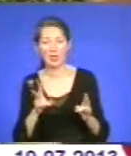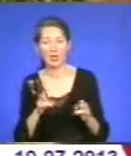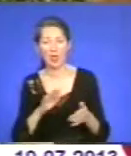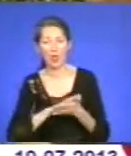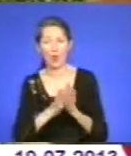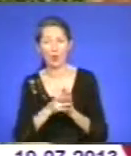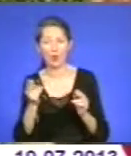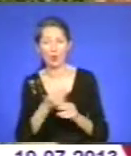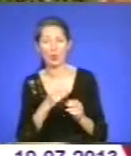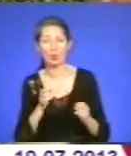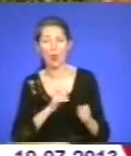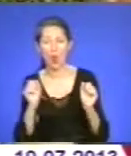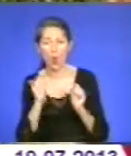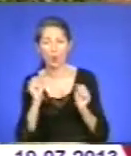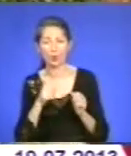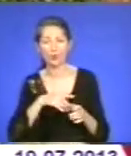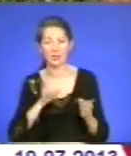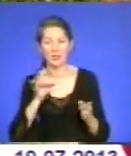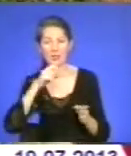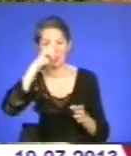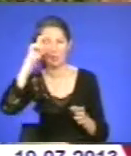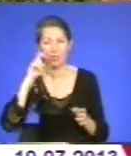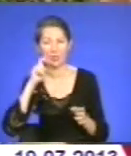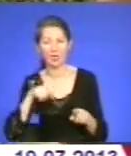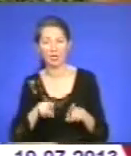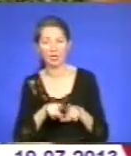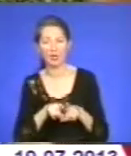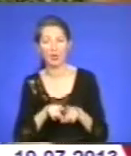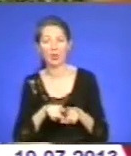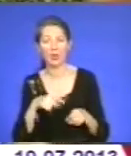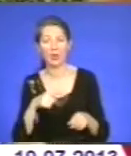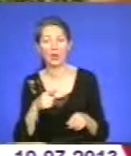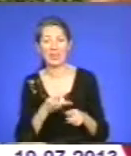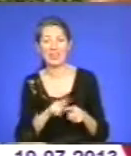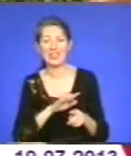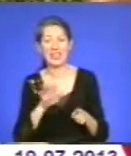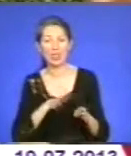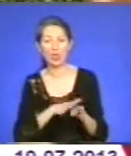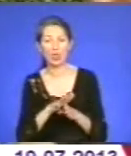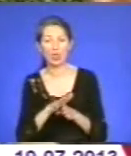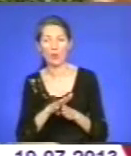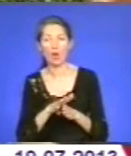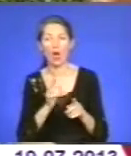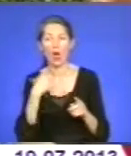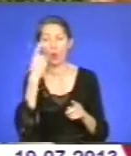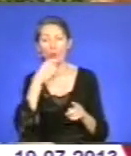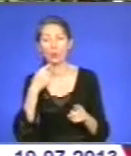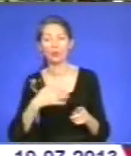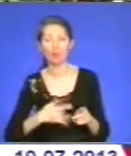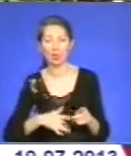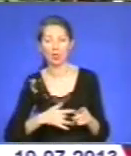холоду на спеці. І також, перш за все, це є недотримання особистої